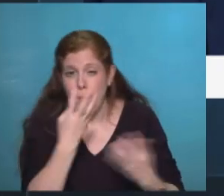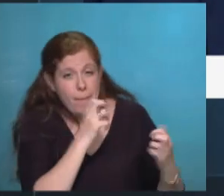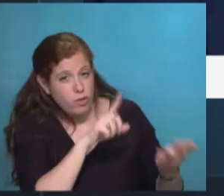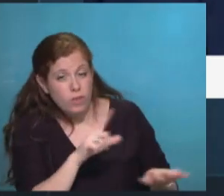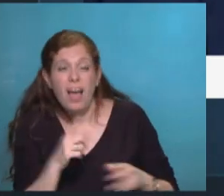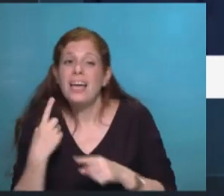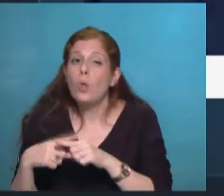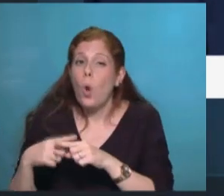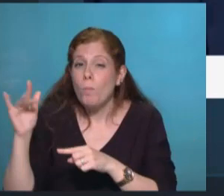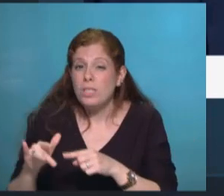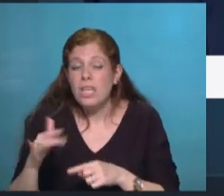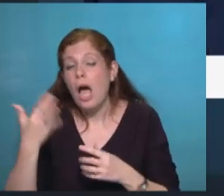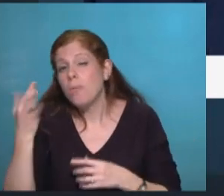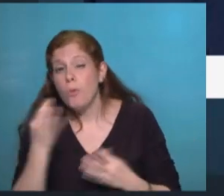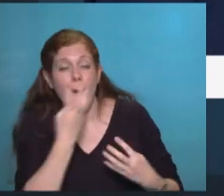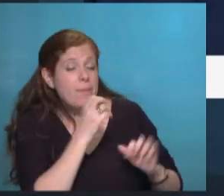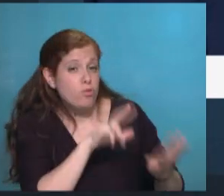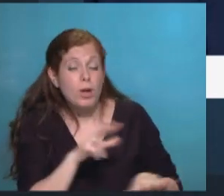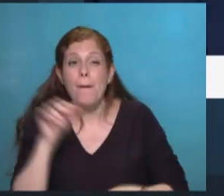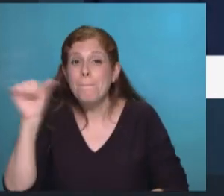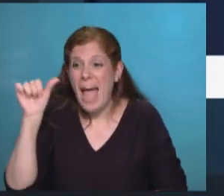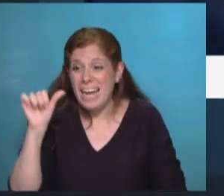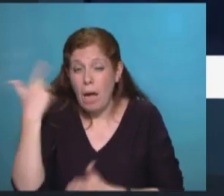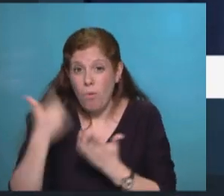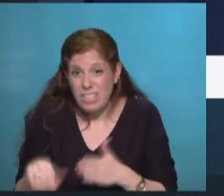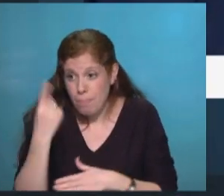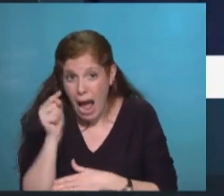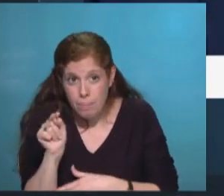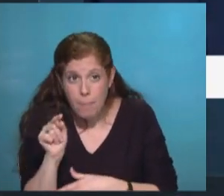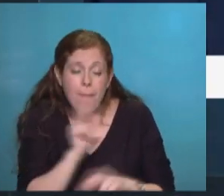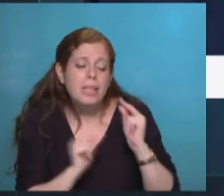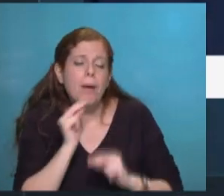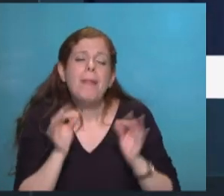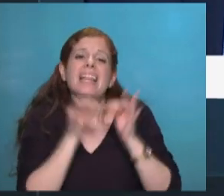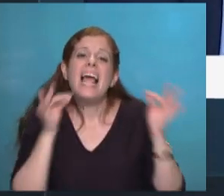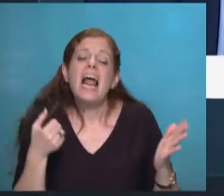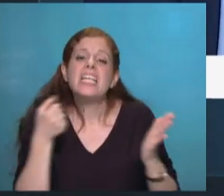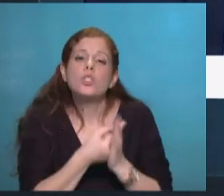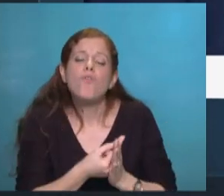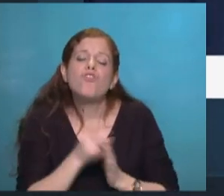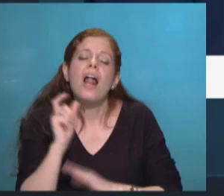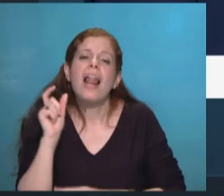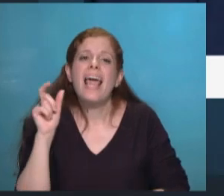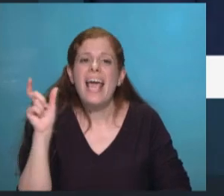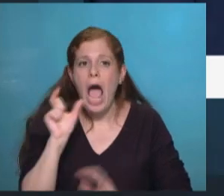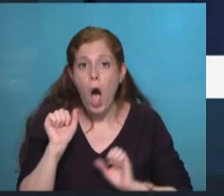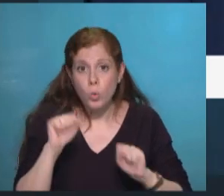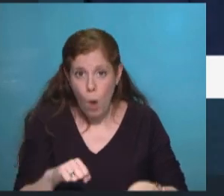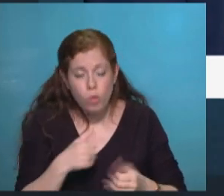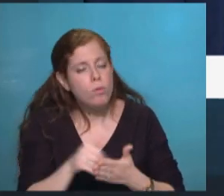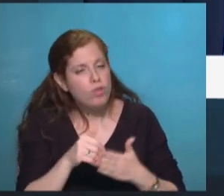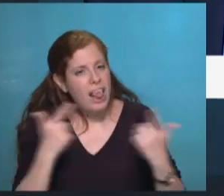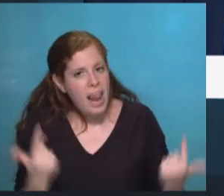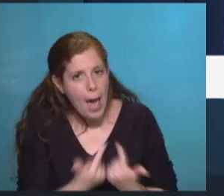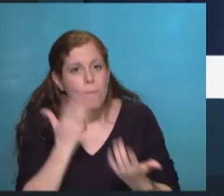לאופוזיציה, 50-48, באנקרה. אם הוא מפסיד באחת מהם דוריה, מדברים על תחילת הסוף של ארדואן. אגב, הוא ימשיך ולהילחם, הוא כבר